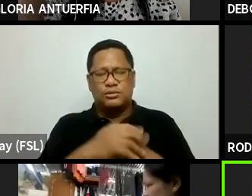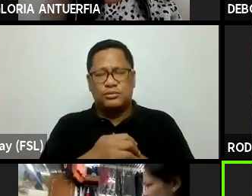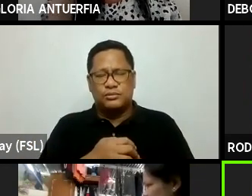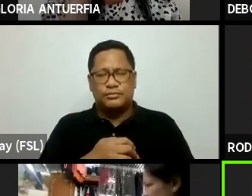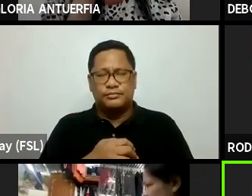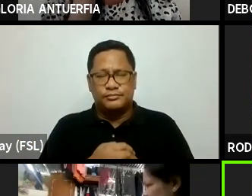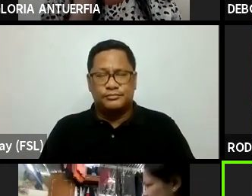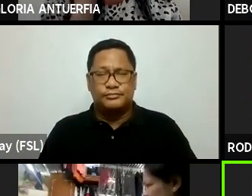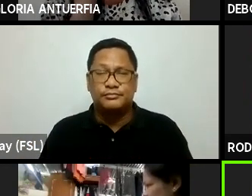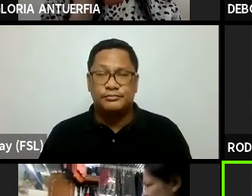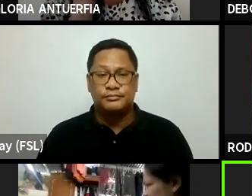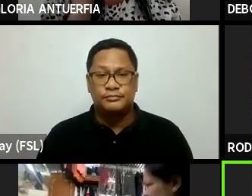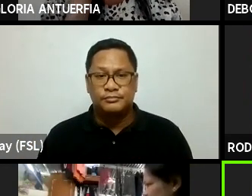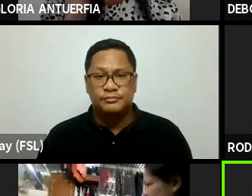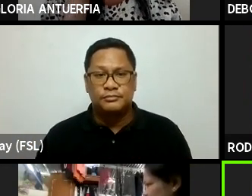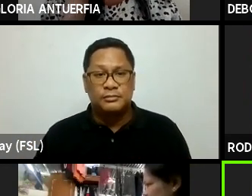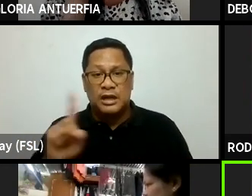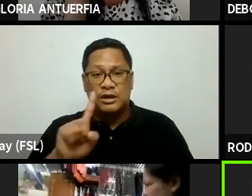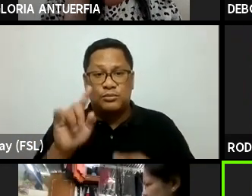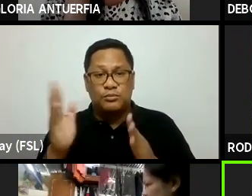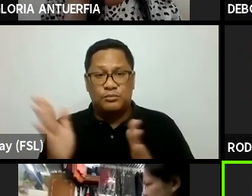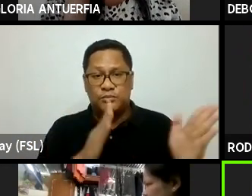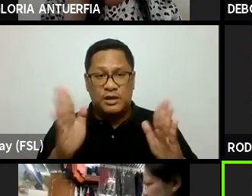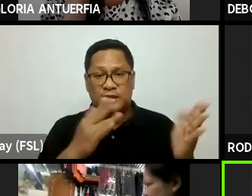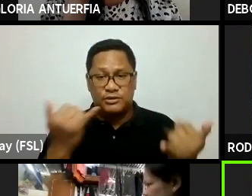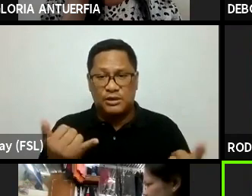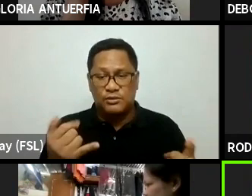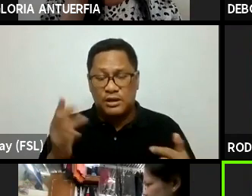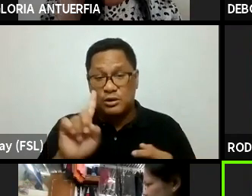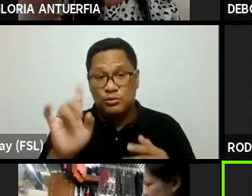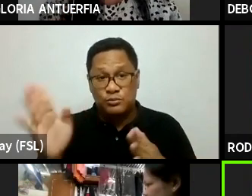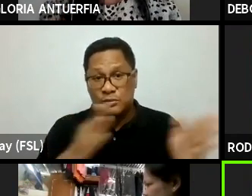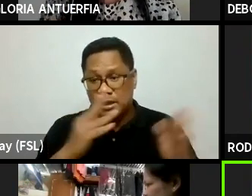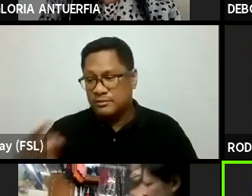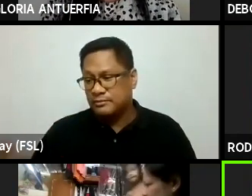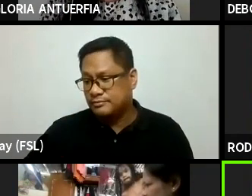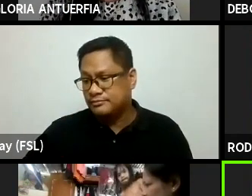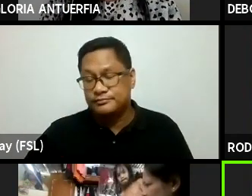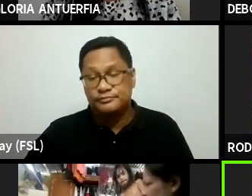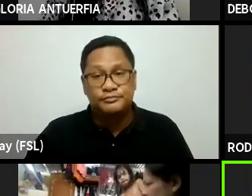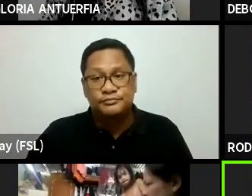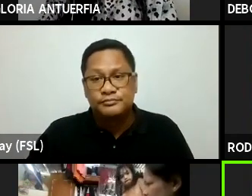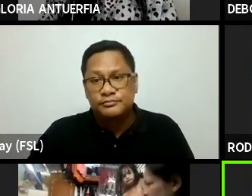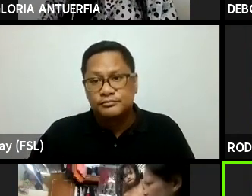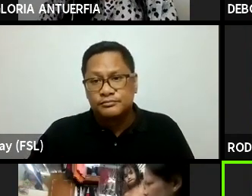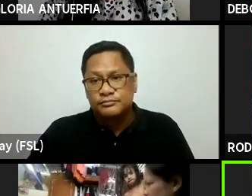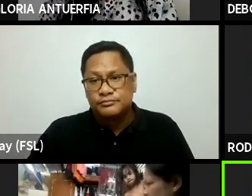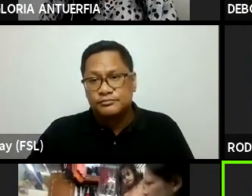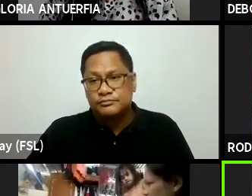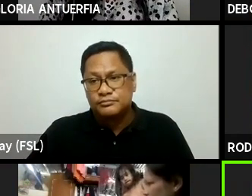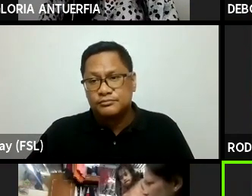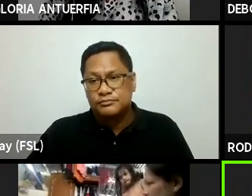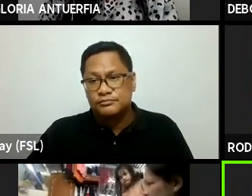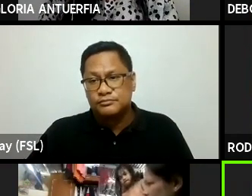Sige. Anong plano mo ngayon? Anong plano mo ngayon? What's your plan?